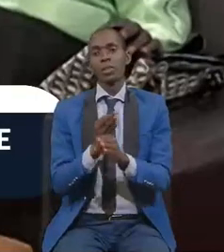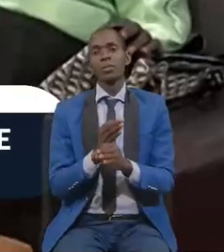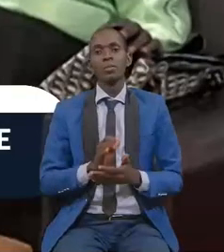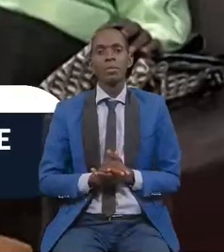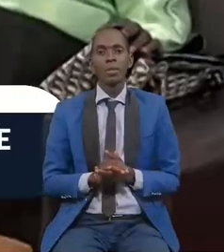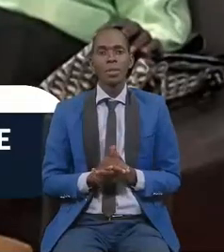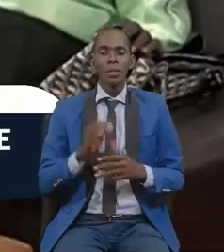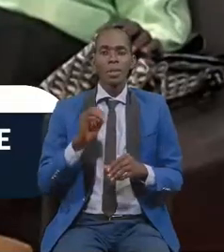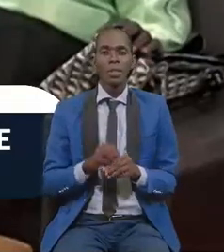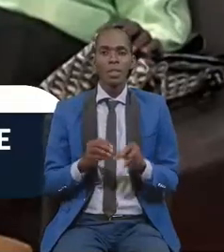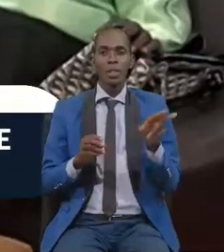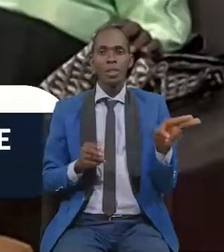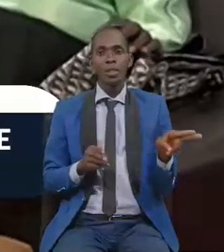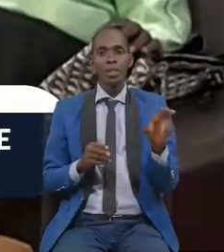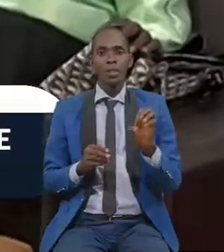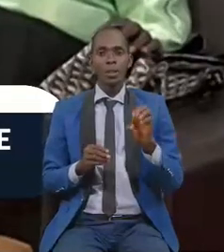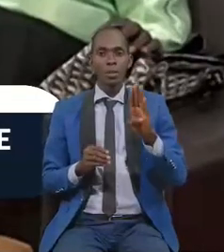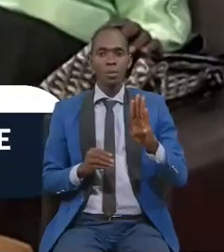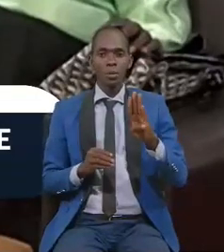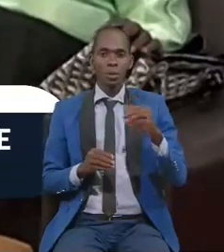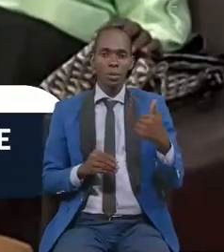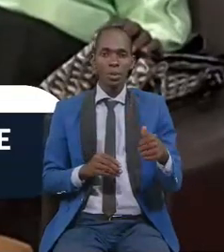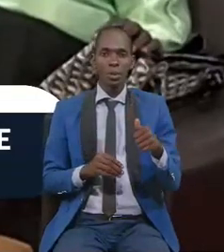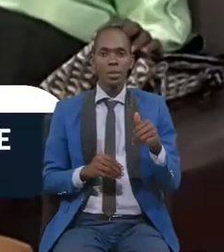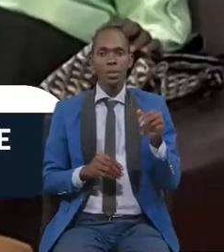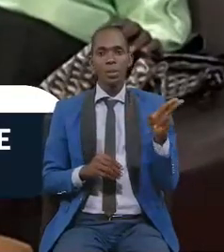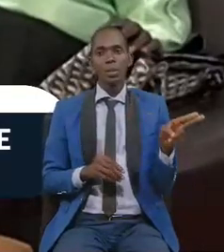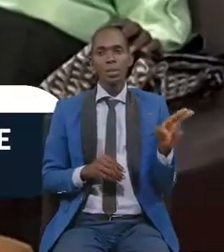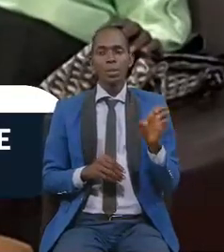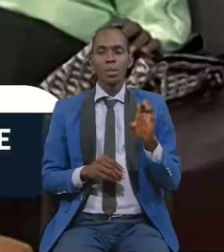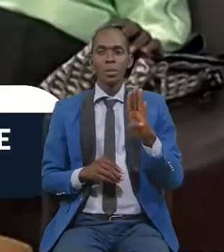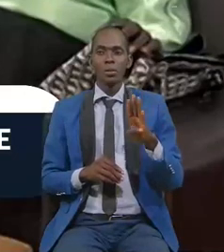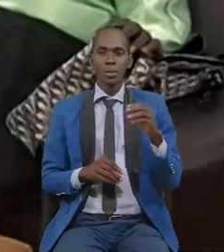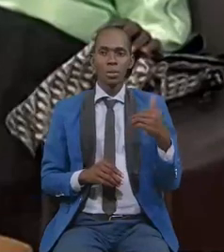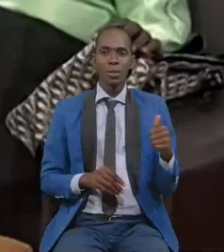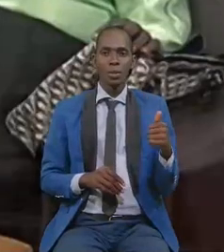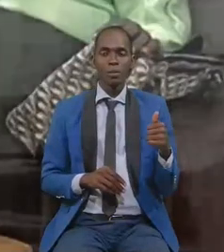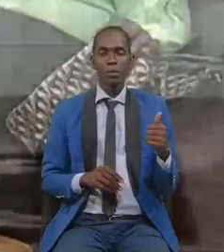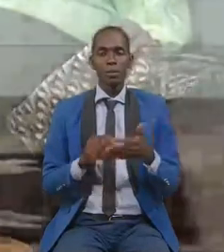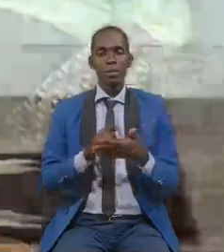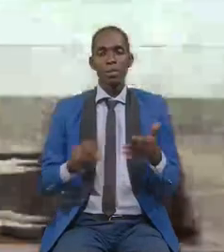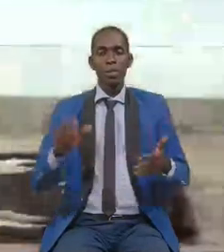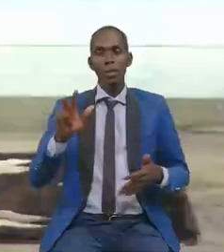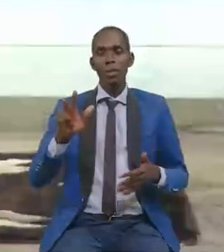Retournons aux Hébreux. Hébreux 10, je lis le verset 35.